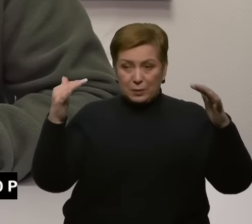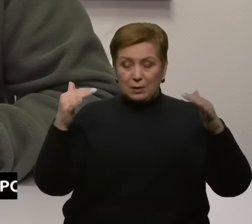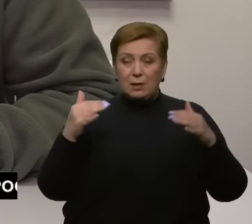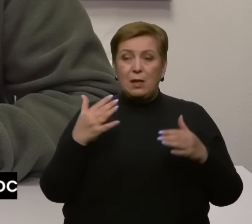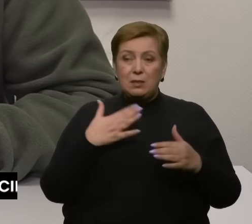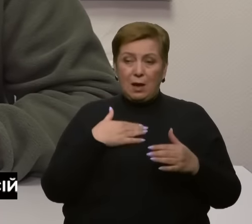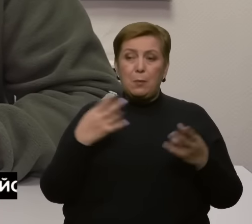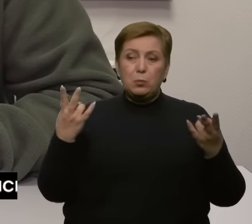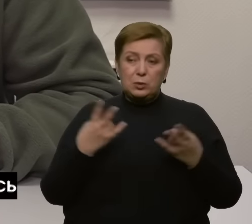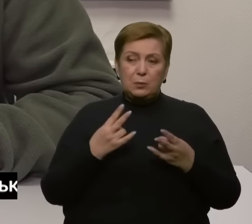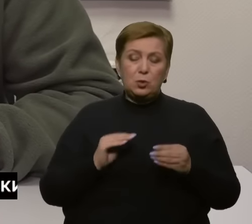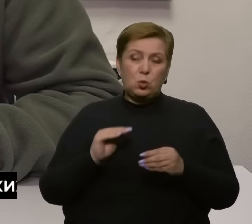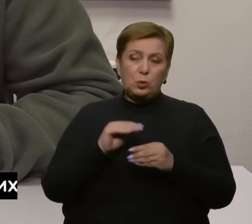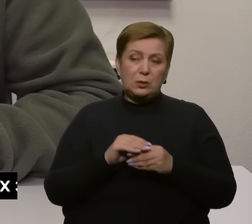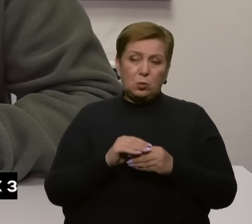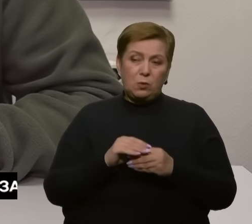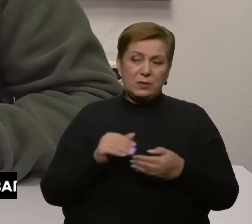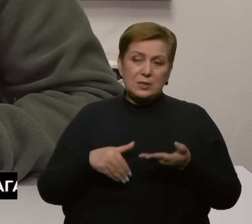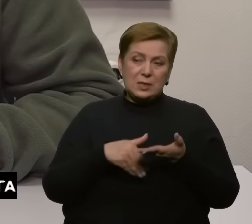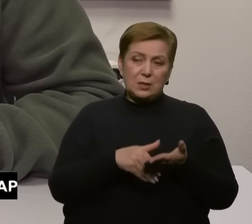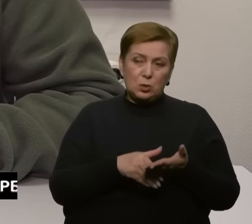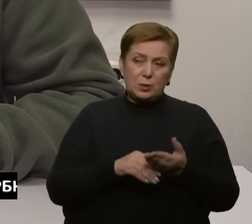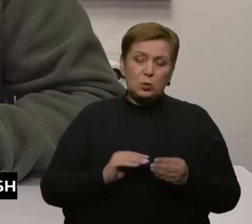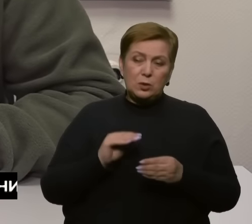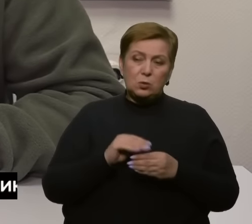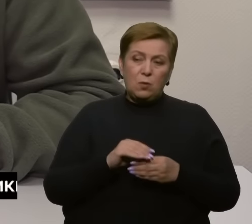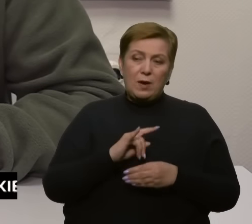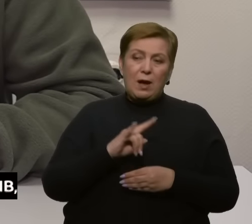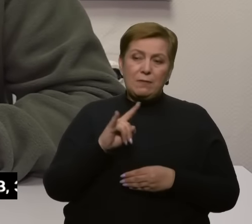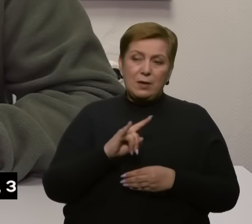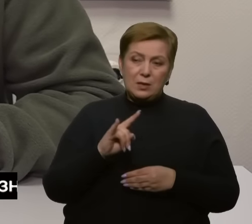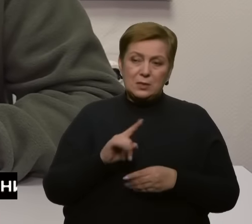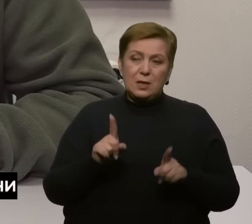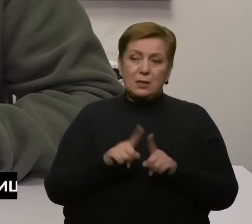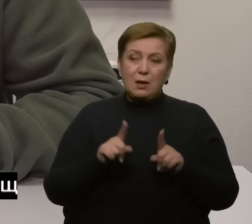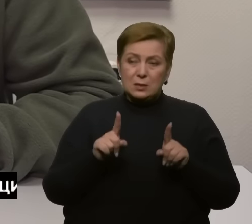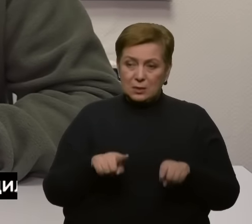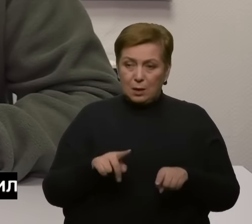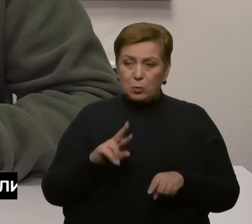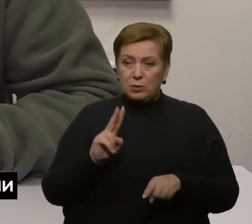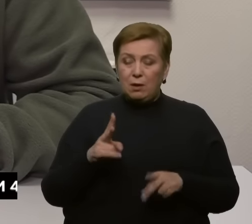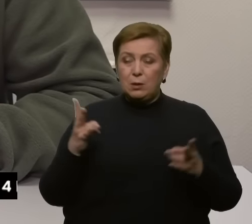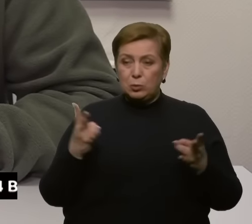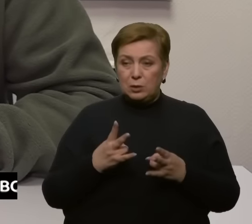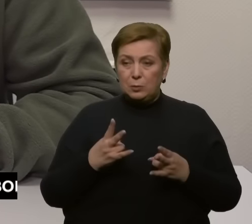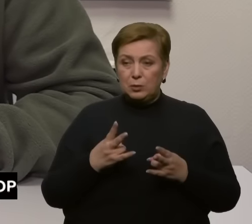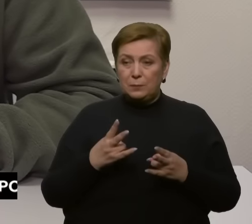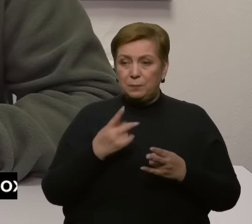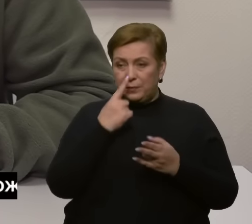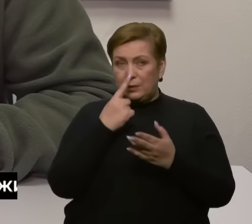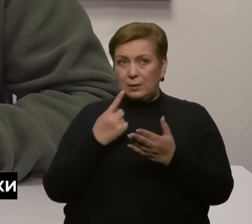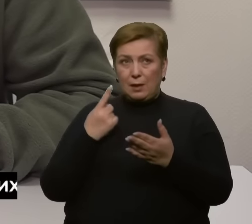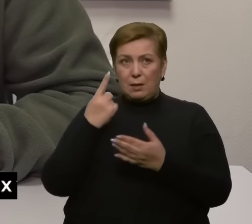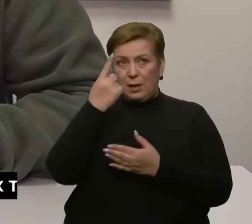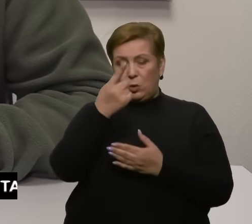нам, звичайно, потрібні додаткові засоби, потрібна додаткова авіація. Якщо так само, як і потрібно більше далекобійних